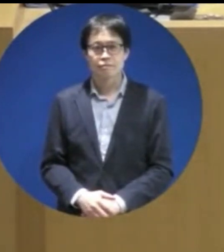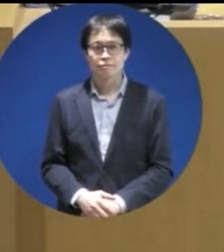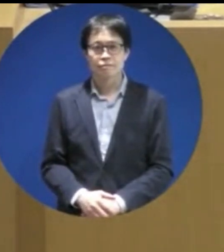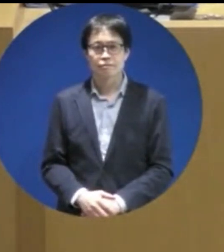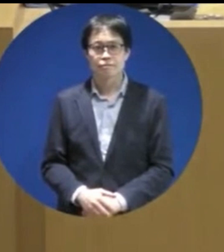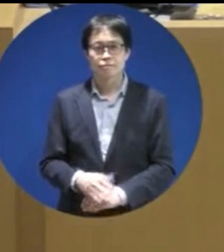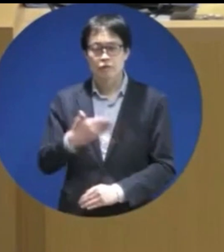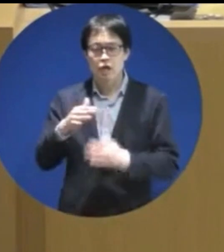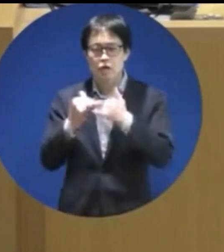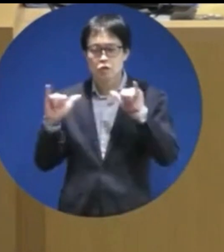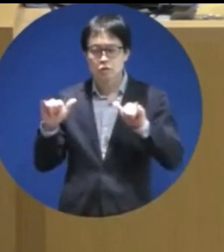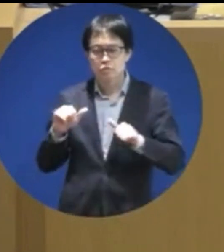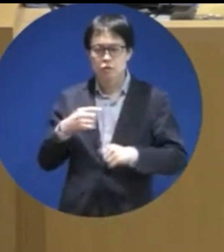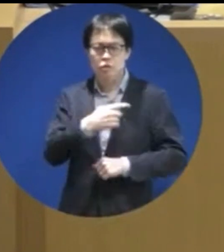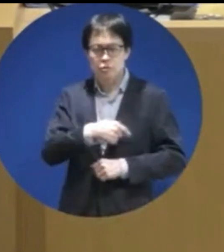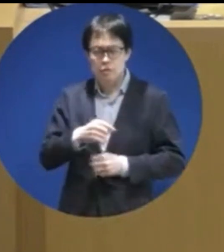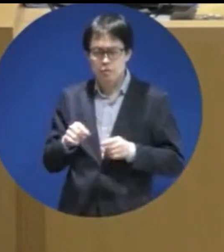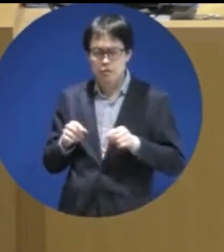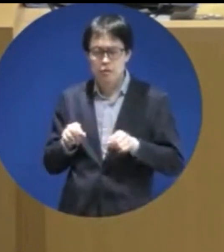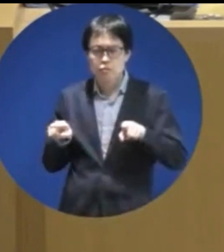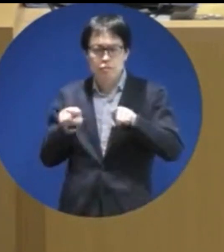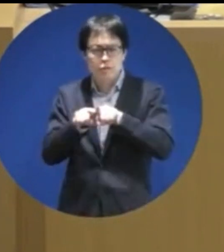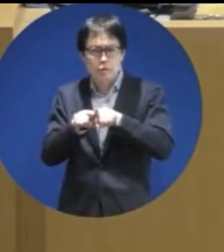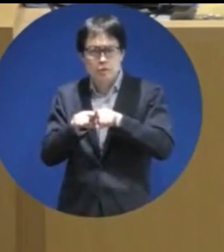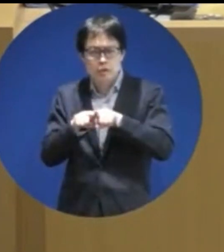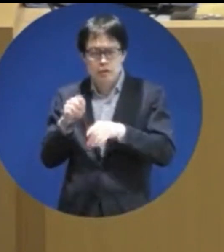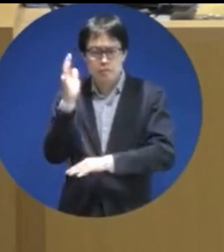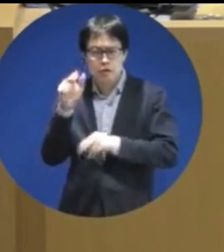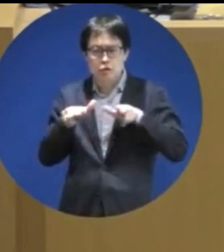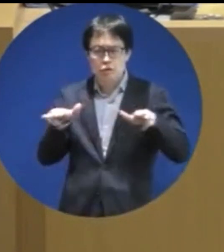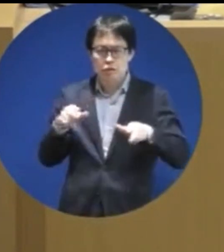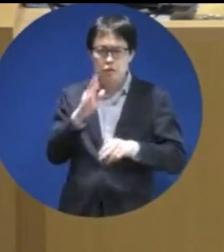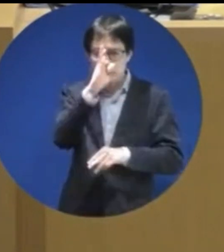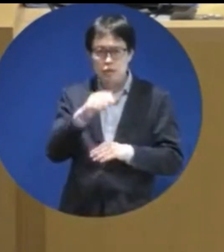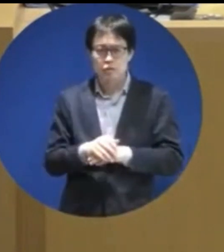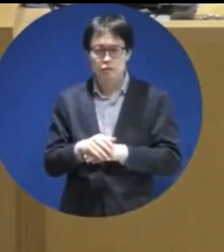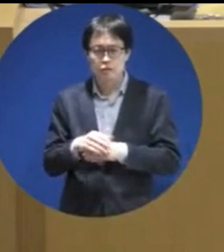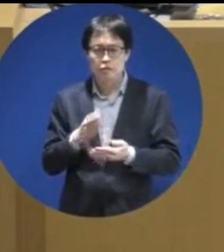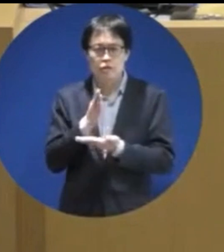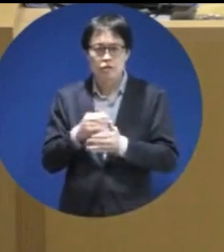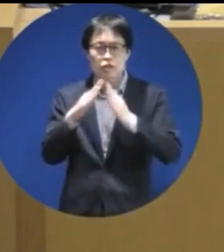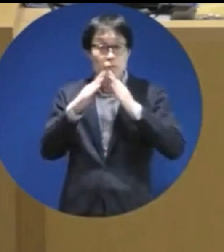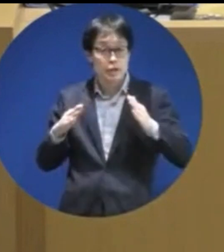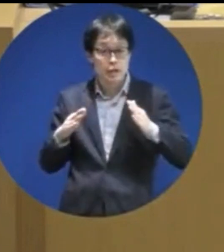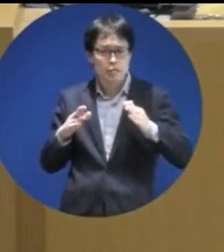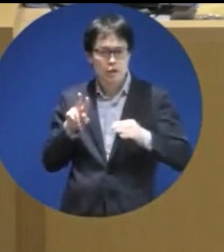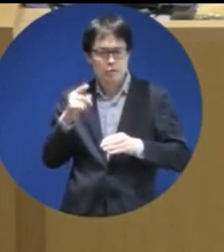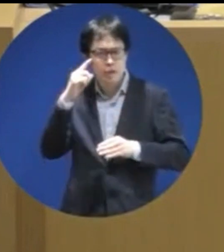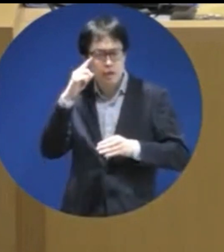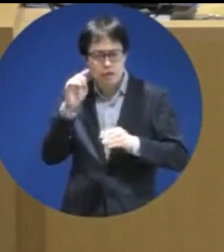市民の方の思いに寄り添ったそういった区政をぜひしていただきたい。所案説明会に関してもぜひそういったことを第2